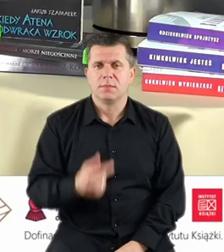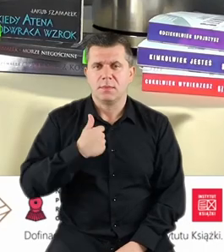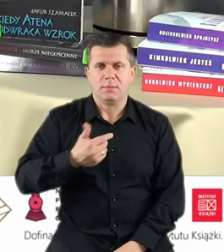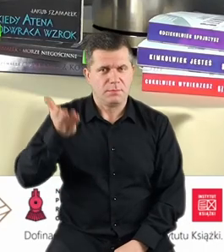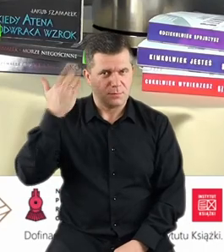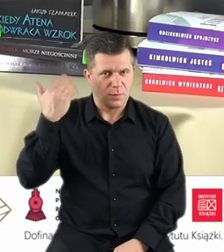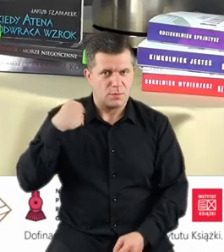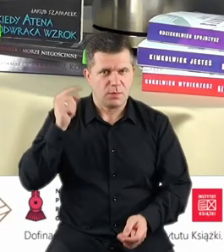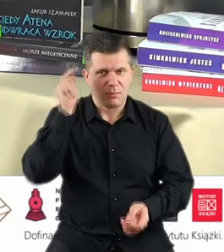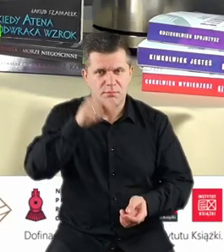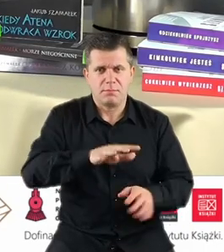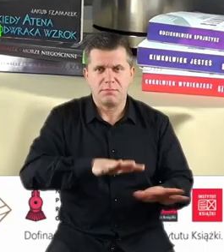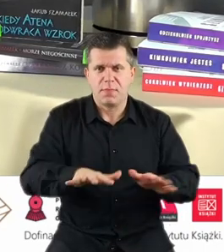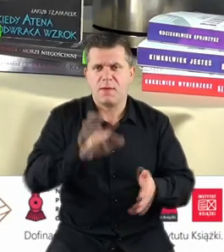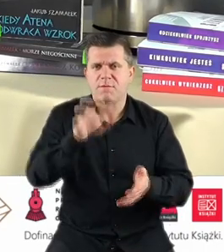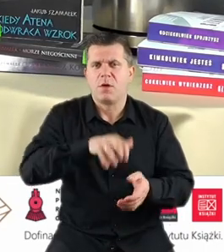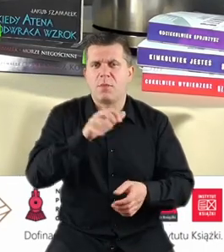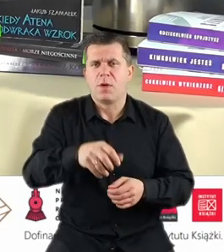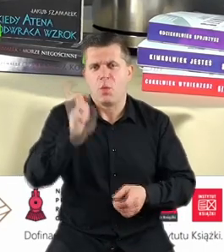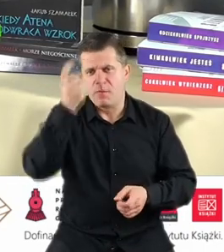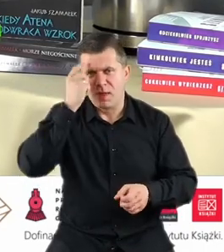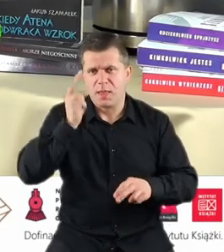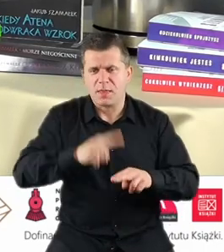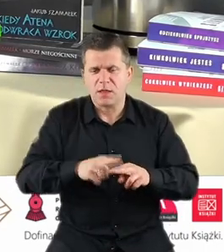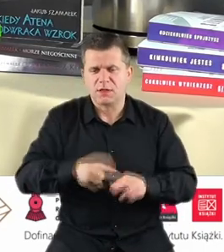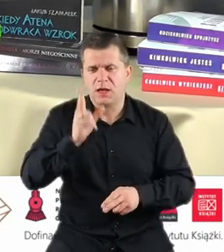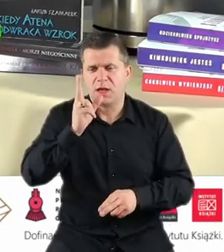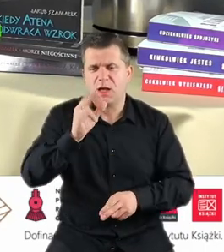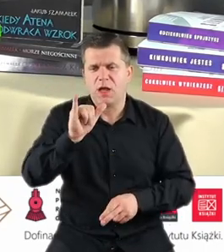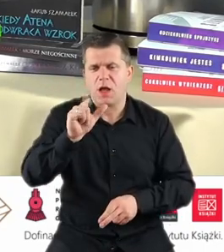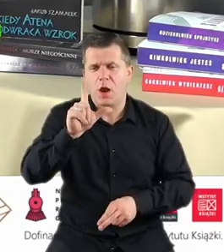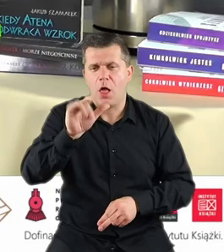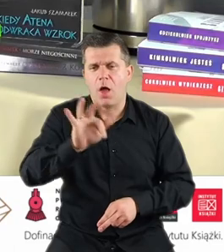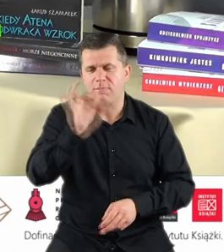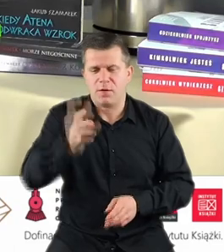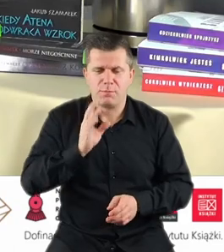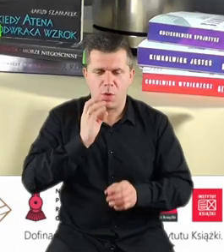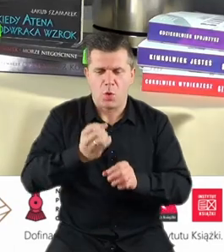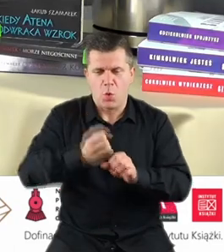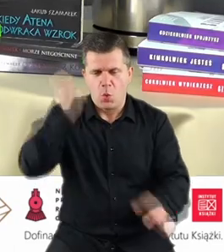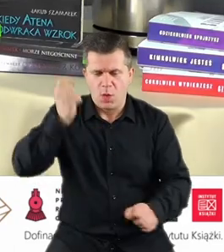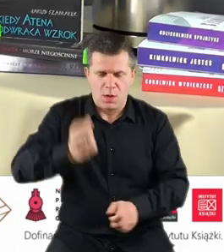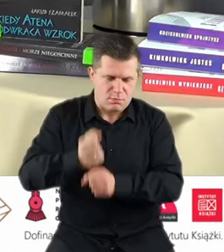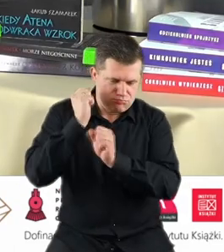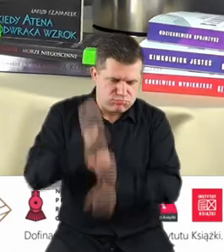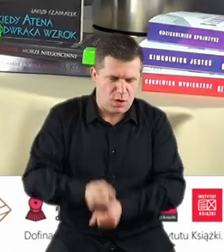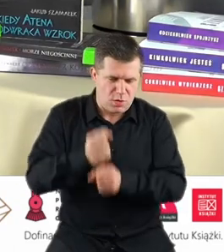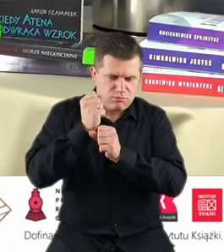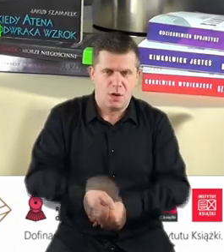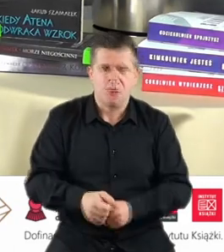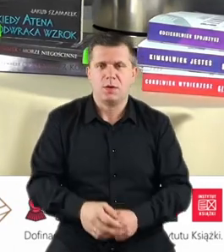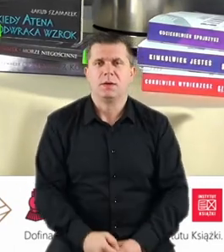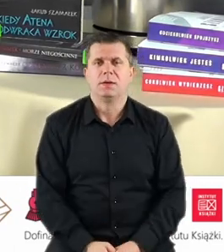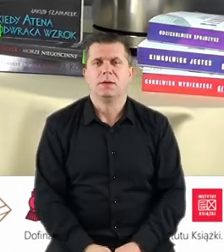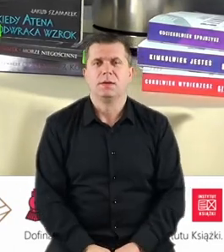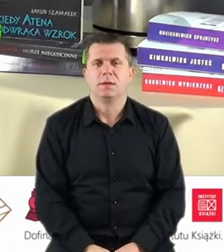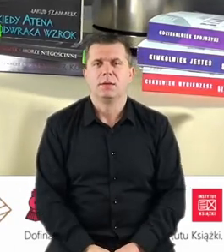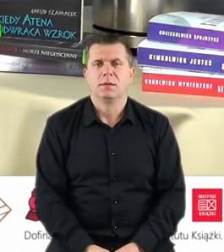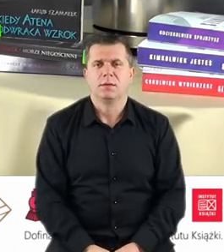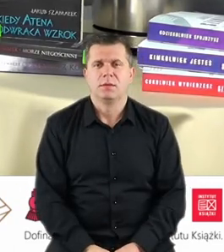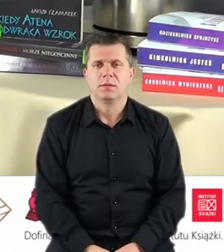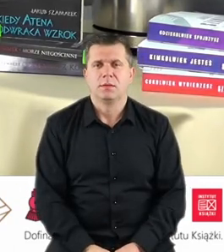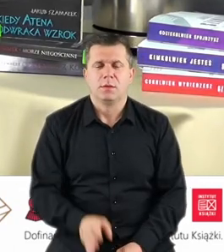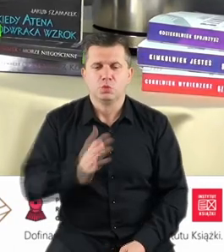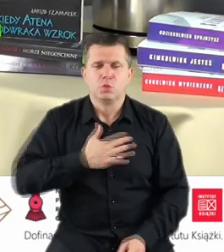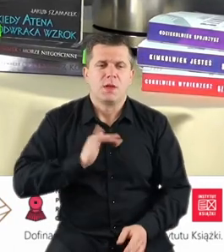kiedyś byłem na takich wykopaliskach, gdzie głównie moim narzędziem był kilof. Tak jak sobie wyobrażamy pędzelek, Łopatkę. tak, łopatkę, to ja się